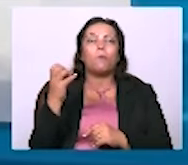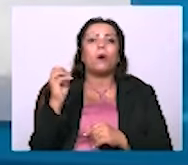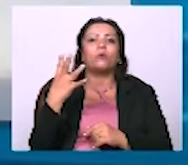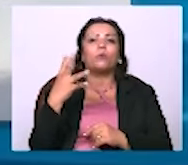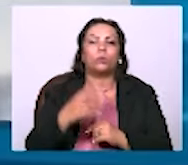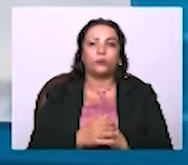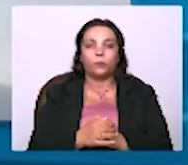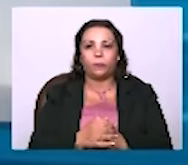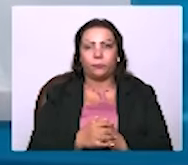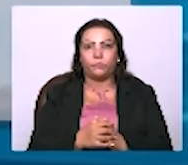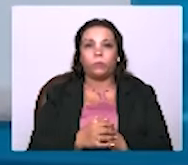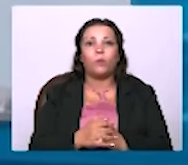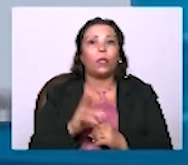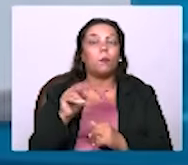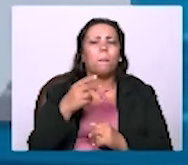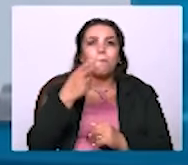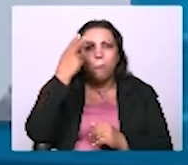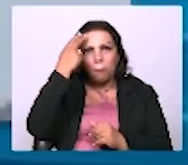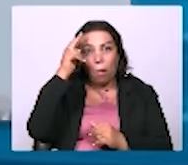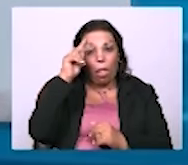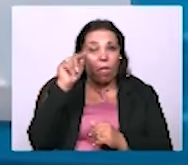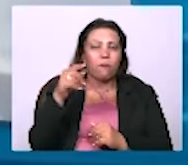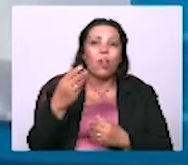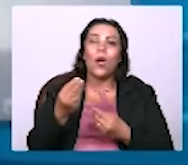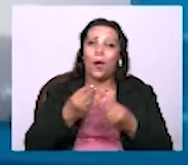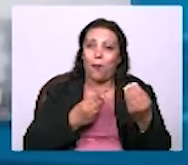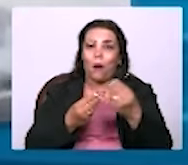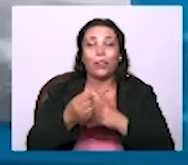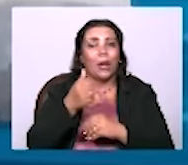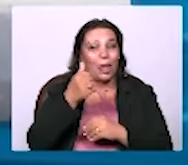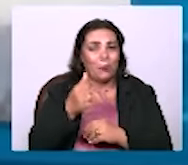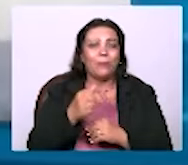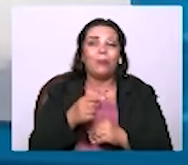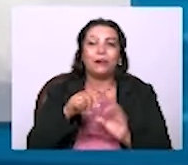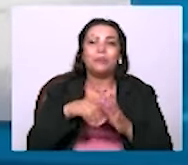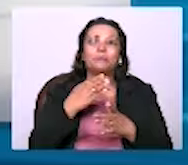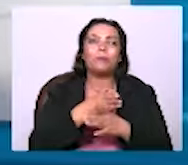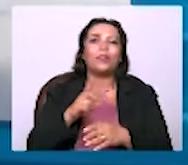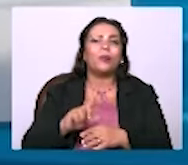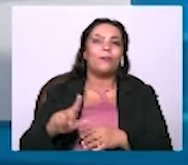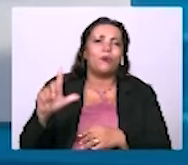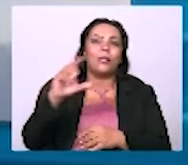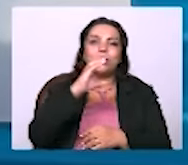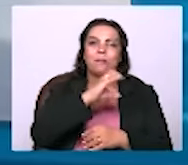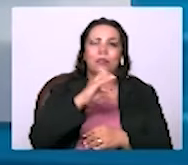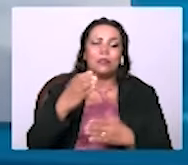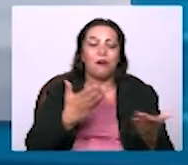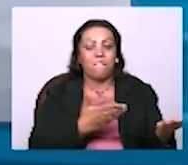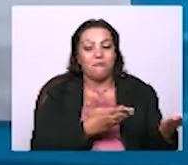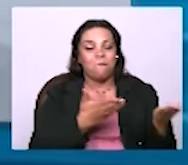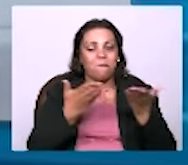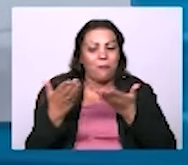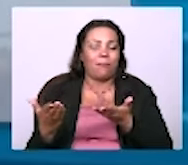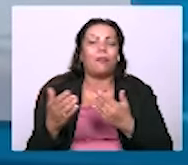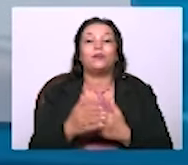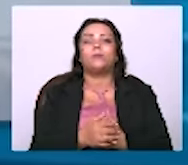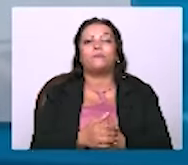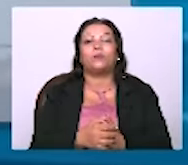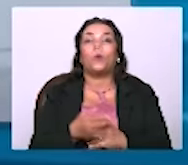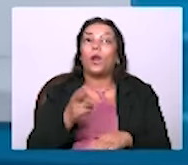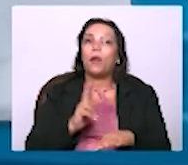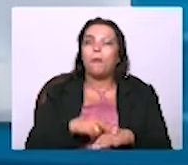2014 طبعا هي مؤشر على علاقات ايجابيه ولا سما ان الرئيس عبد الفتاح السيسي استقبله ا